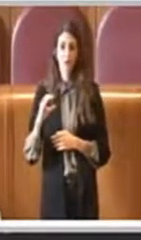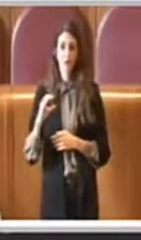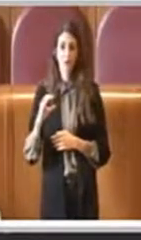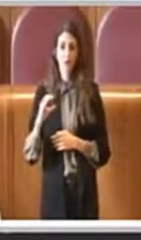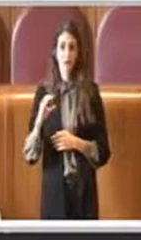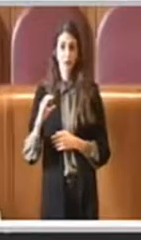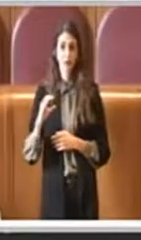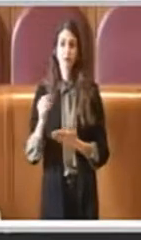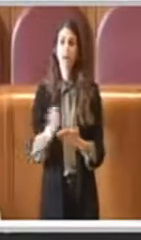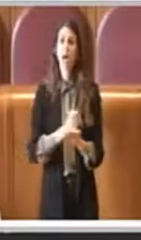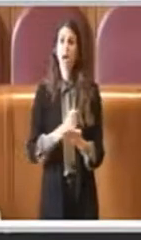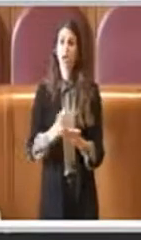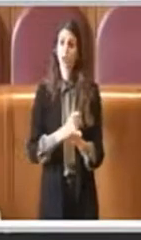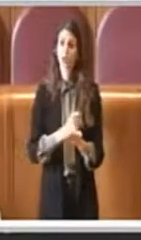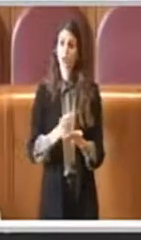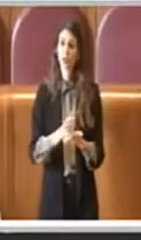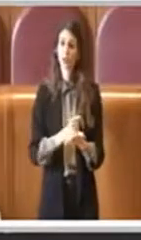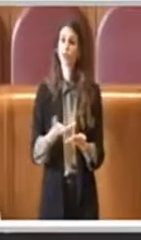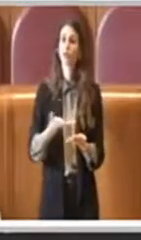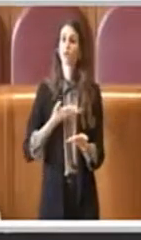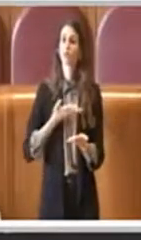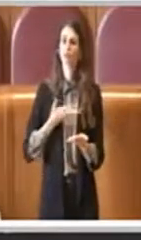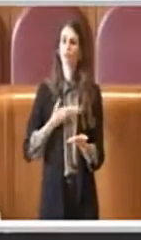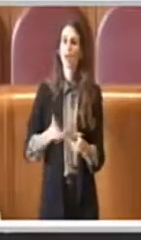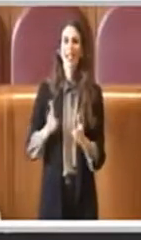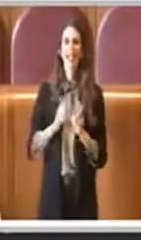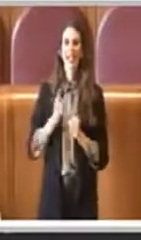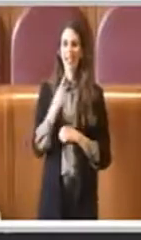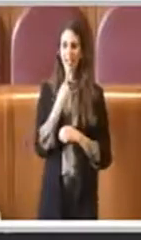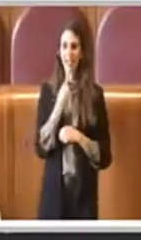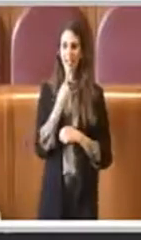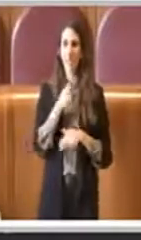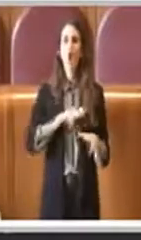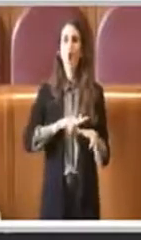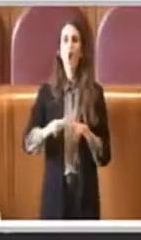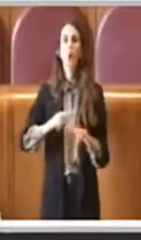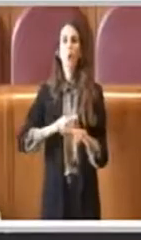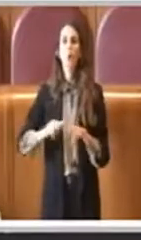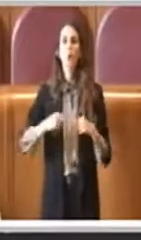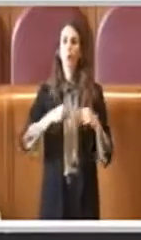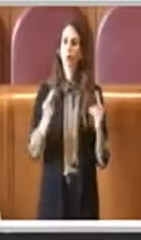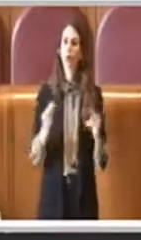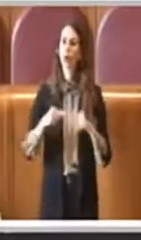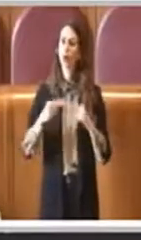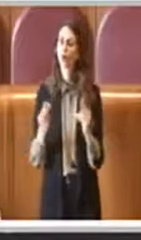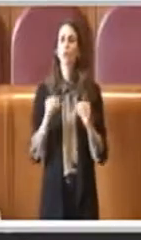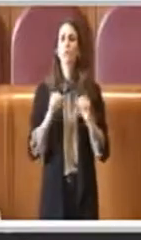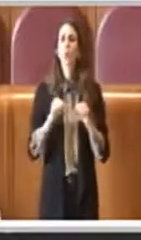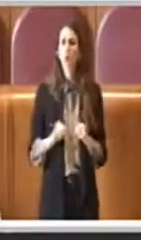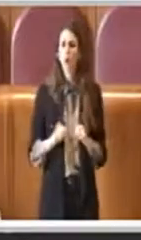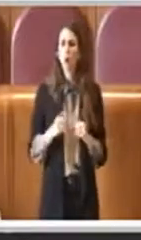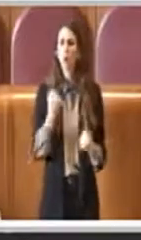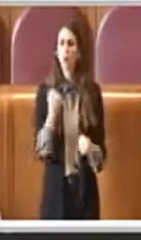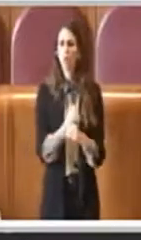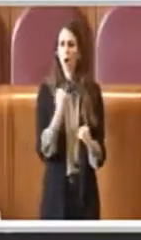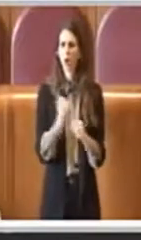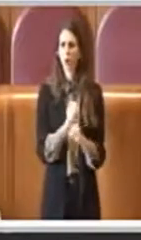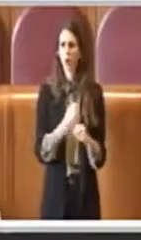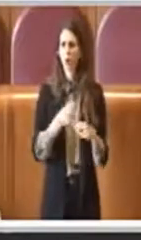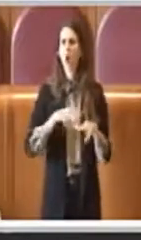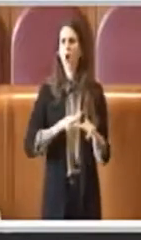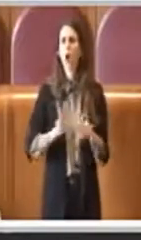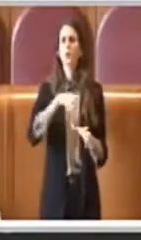hanno preso l'autorizzazione da comuni della provincia, possono esercitare ovviamente nel proprio comune, ma in tutta la